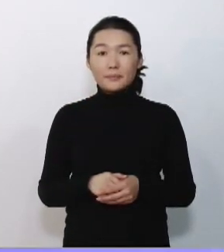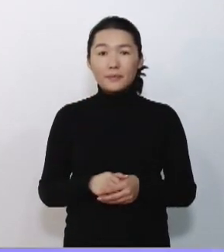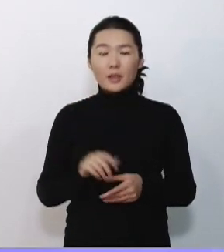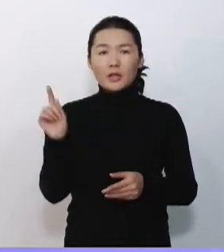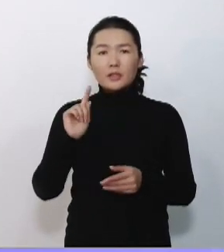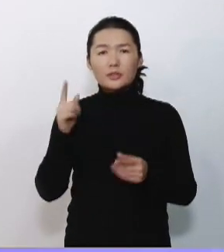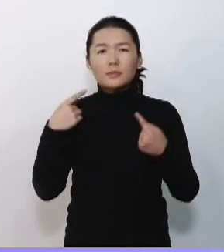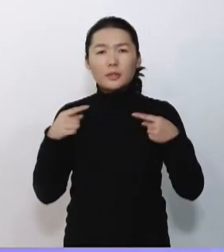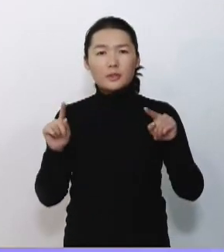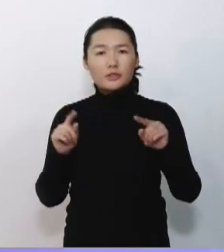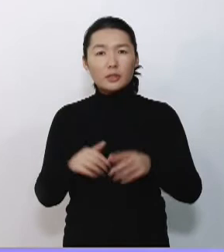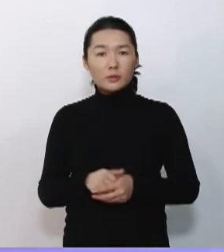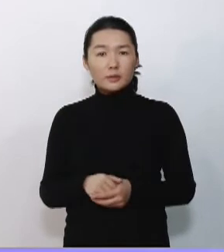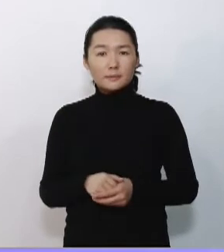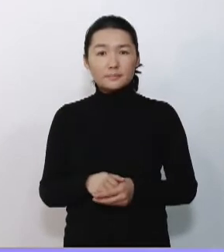Чем они отличаются?